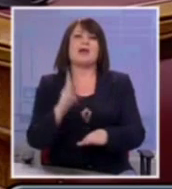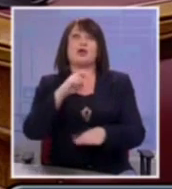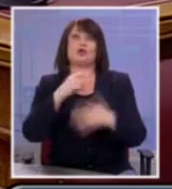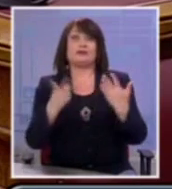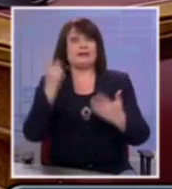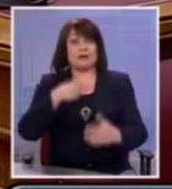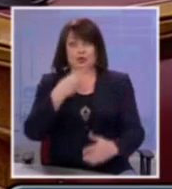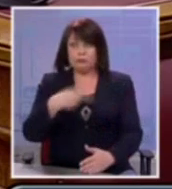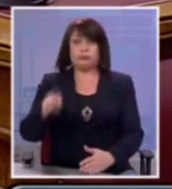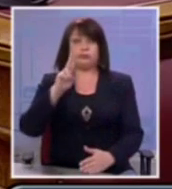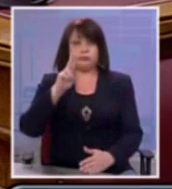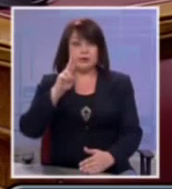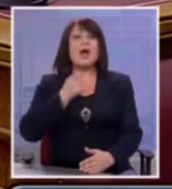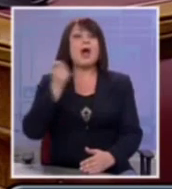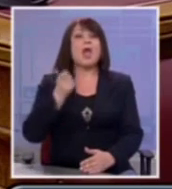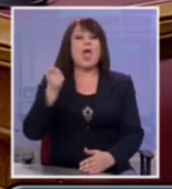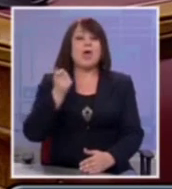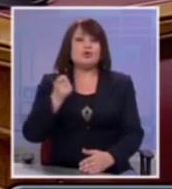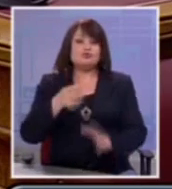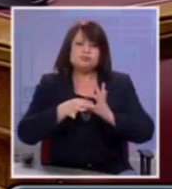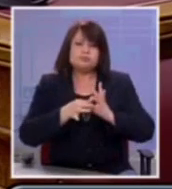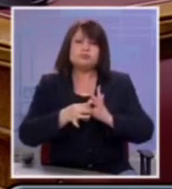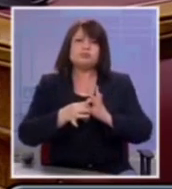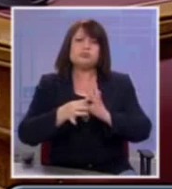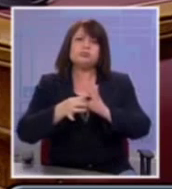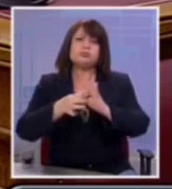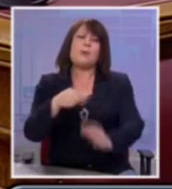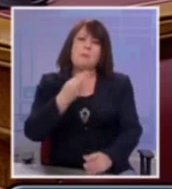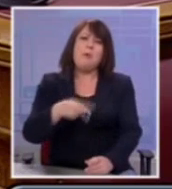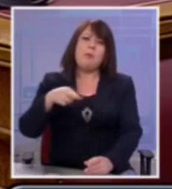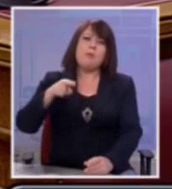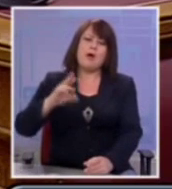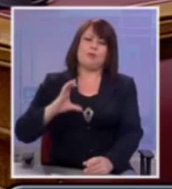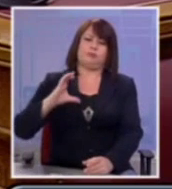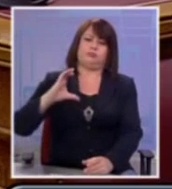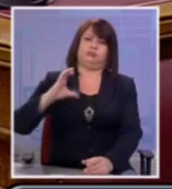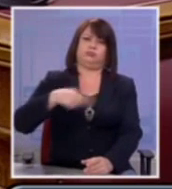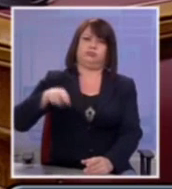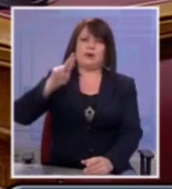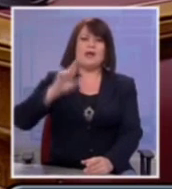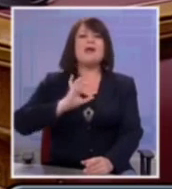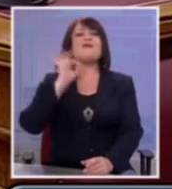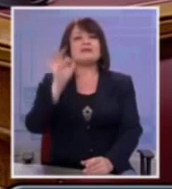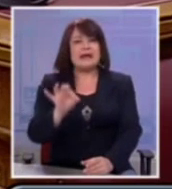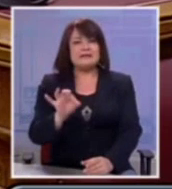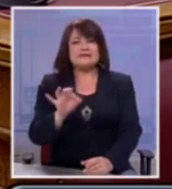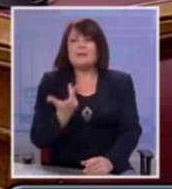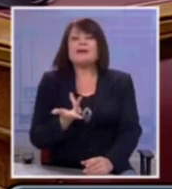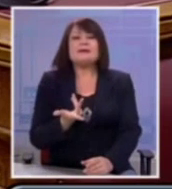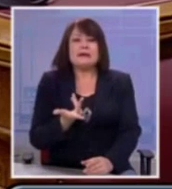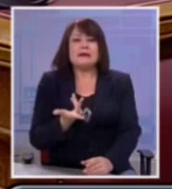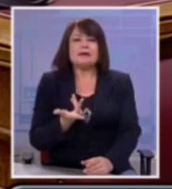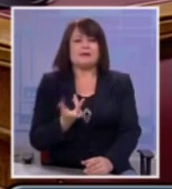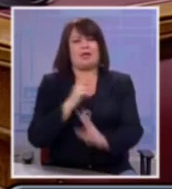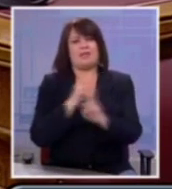27% και να συνεχίσει το χρέος το χειρότερο, να συνεχίσει το χρέος να αυξάνει και να φτάσουμε στο σημείο όπου πλέον